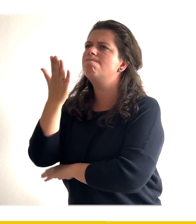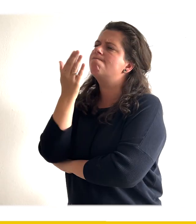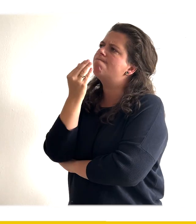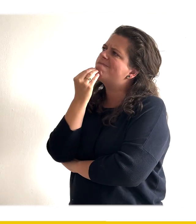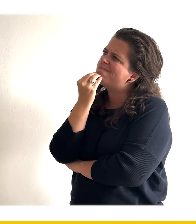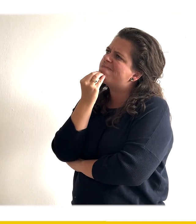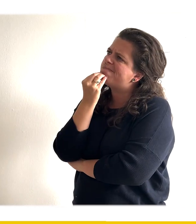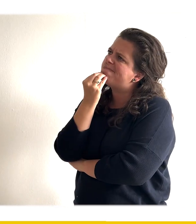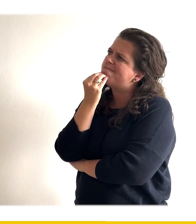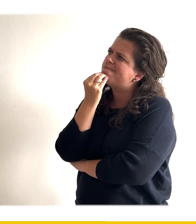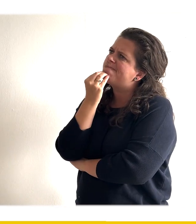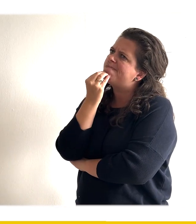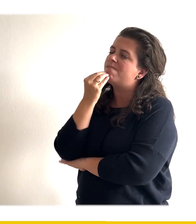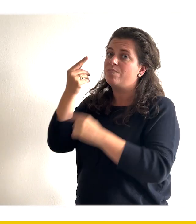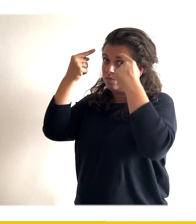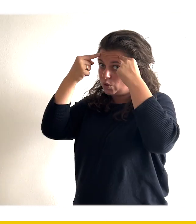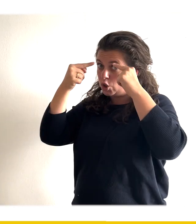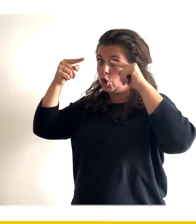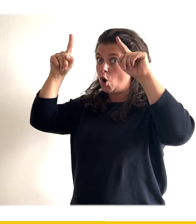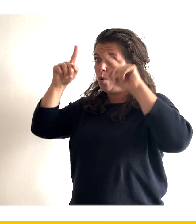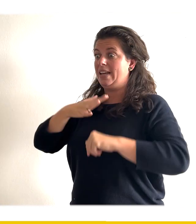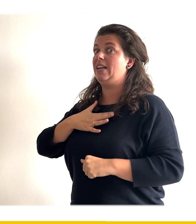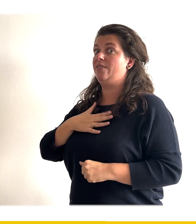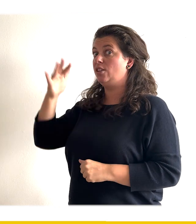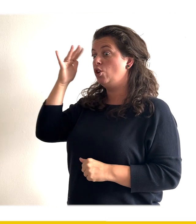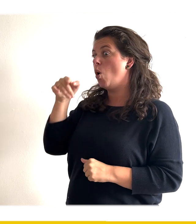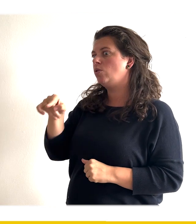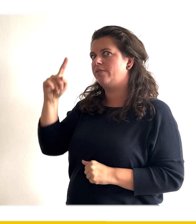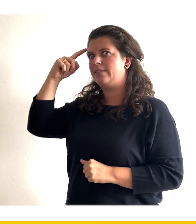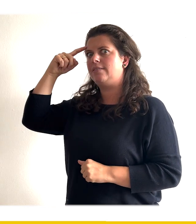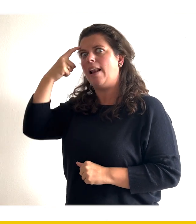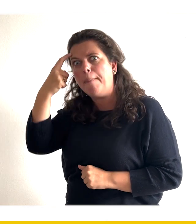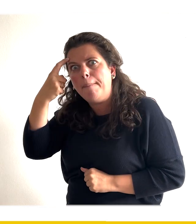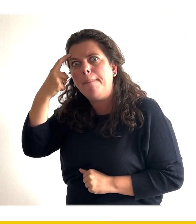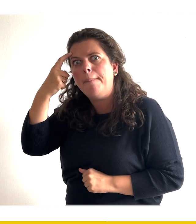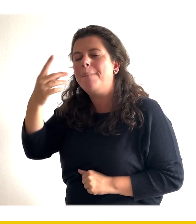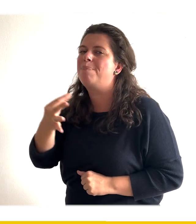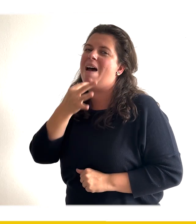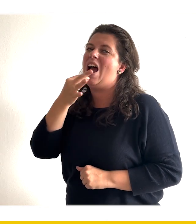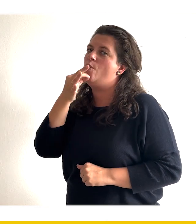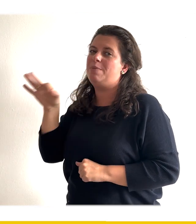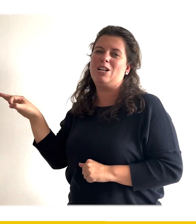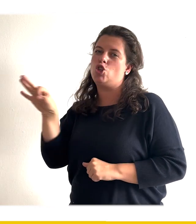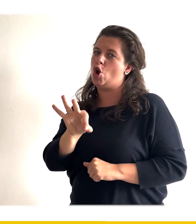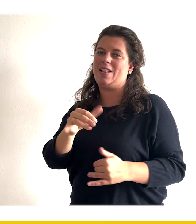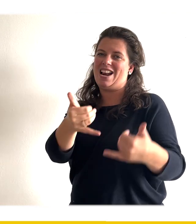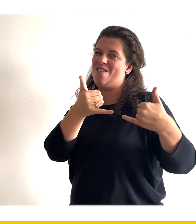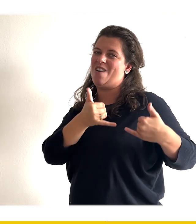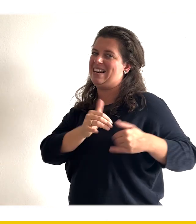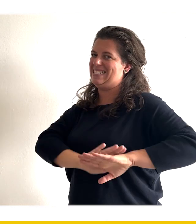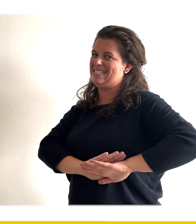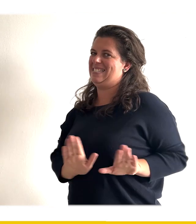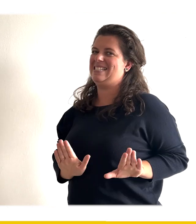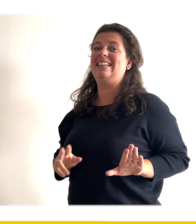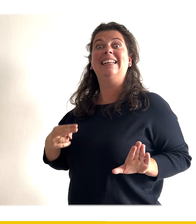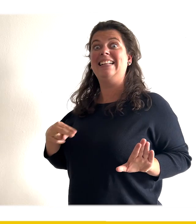De koning vindt Jozef super slim. Hij hoeft niet terug naar de gevangenis. Nee,